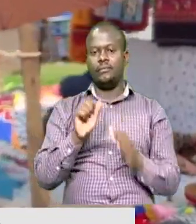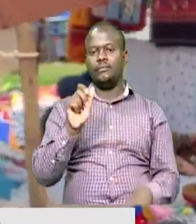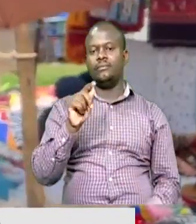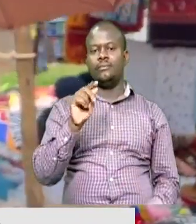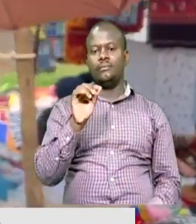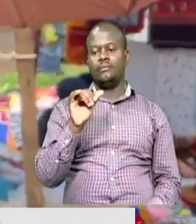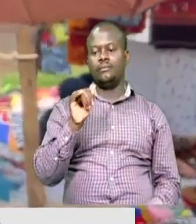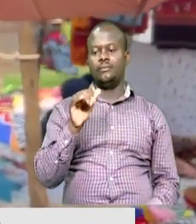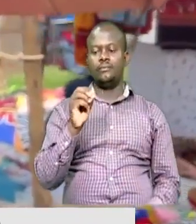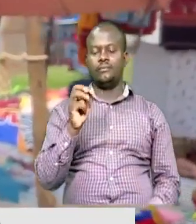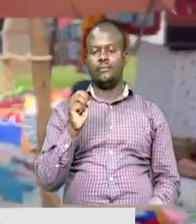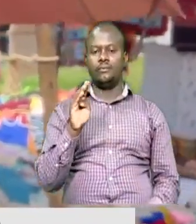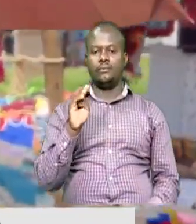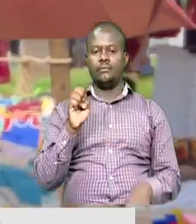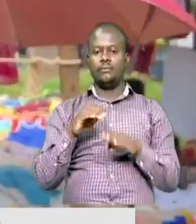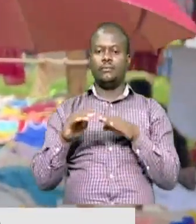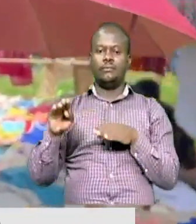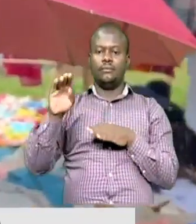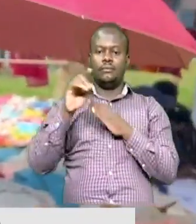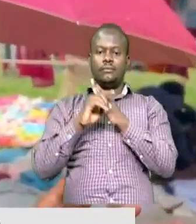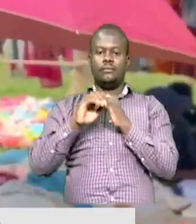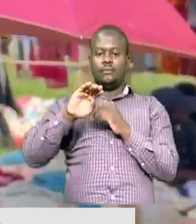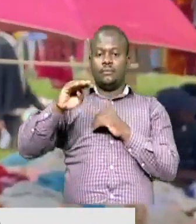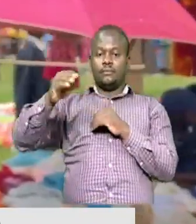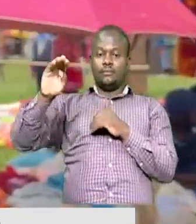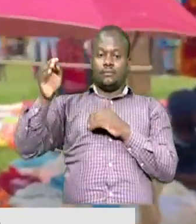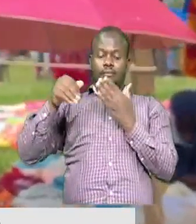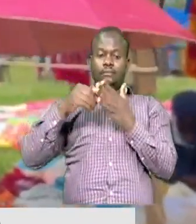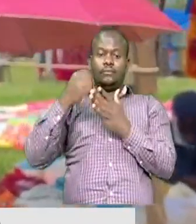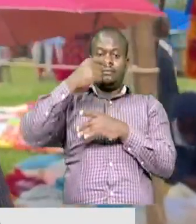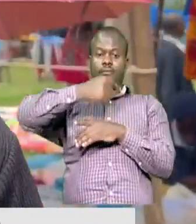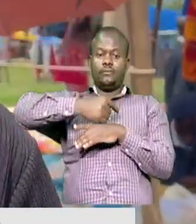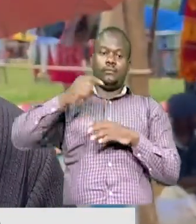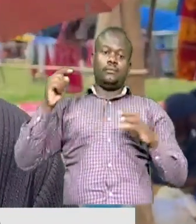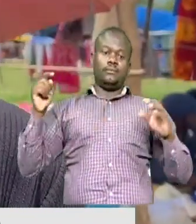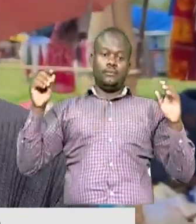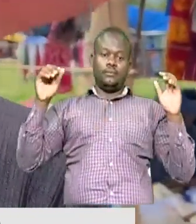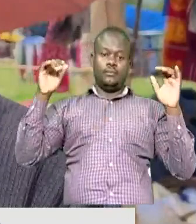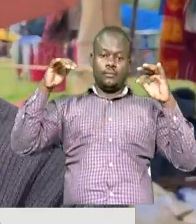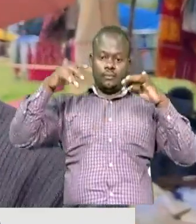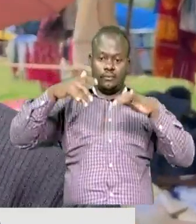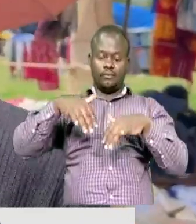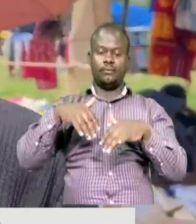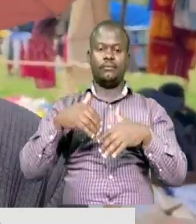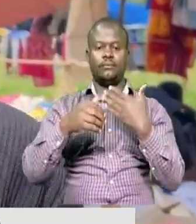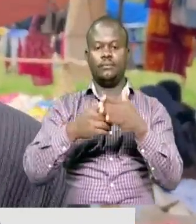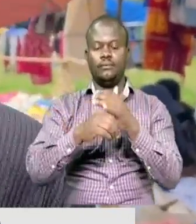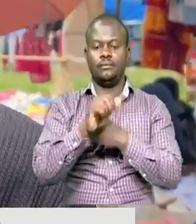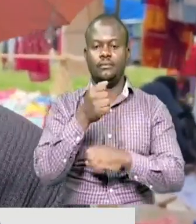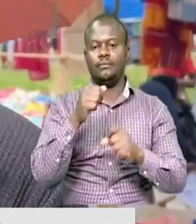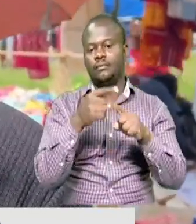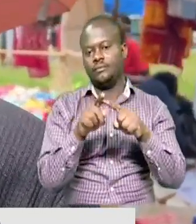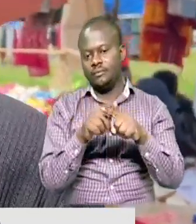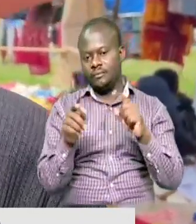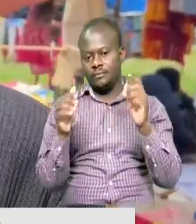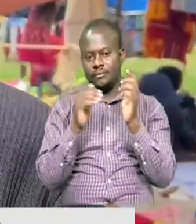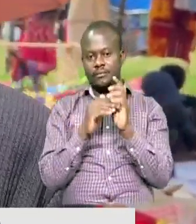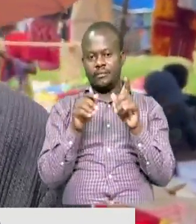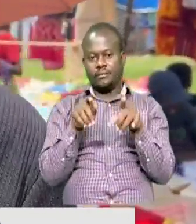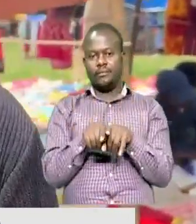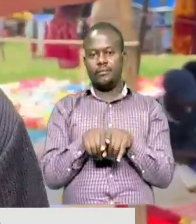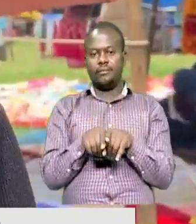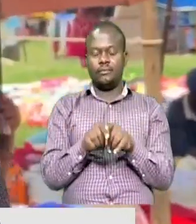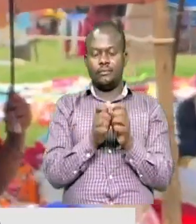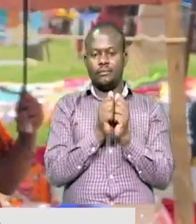Kiyombe werekeza mu karere ka Gicumbi uyu munsi isoko ryaho riba ryaremye habari imibikorwa bijye bitandukanye nkanganga ndi